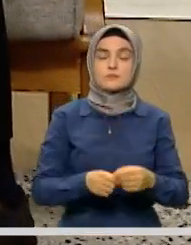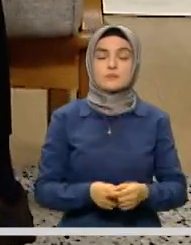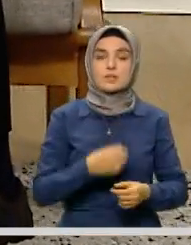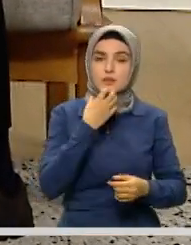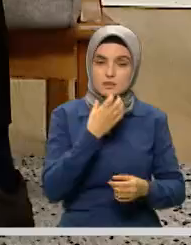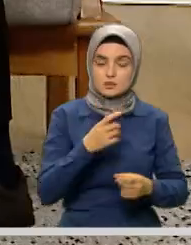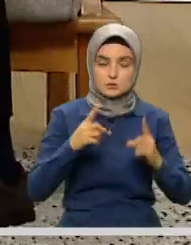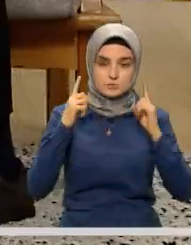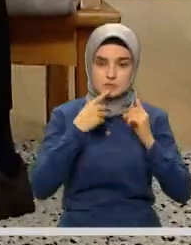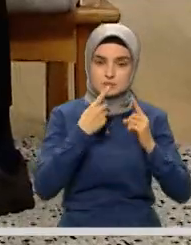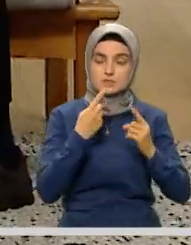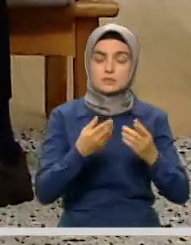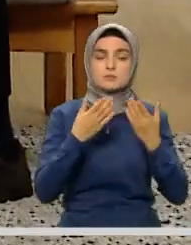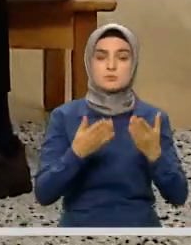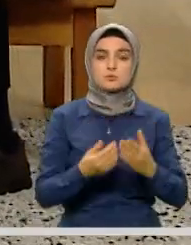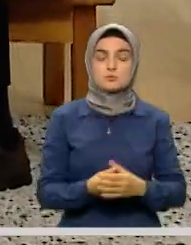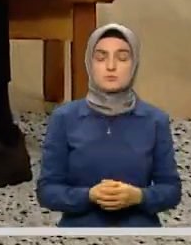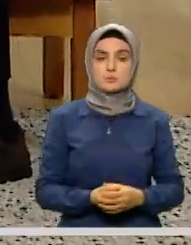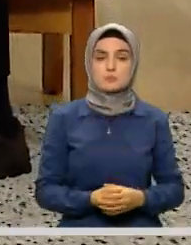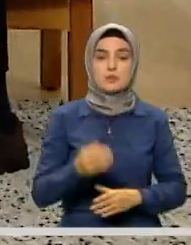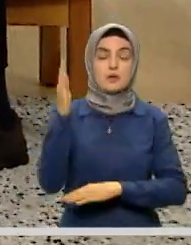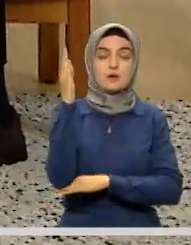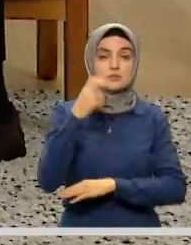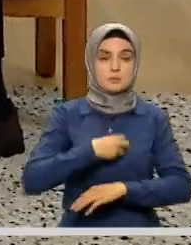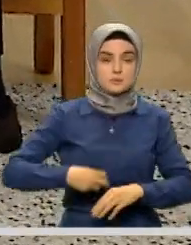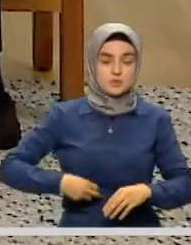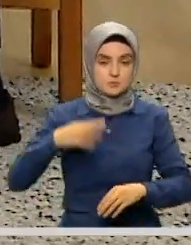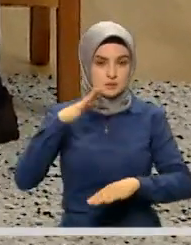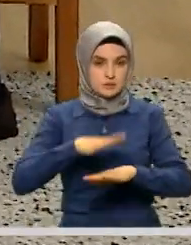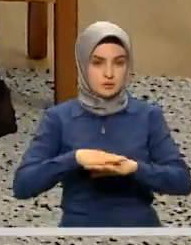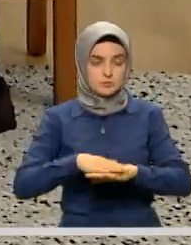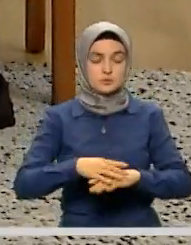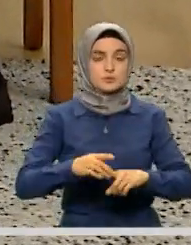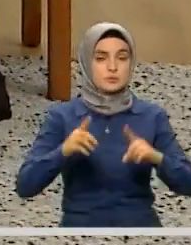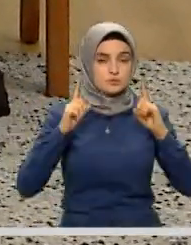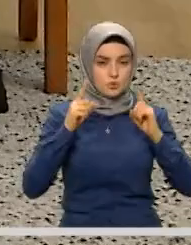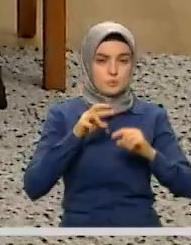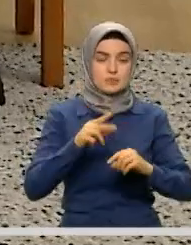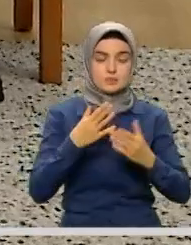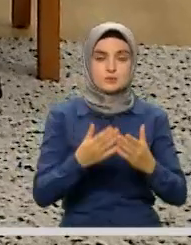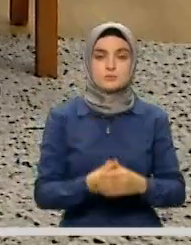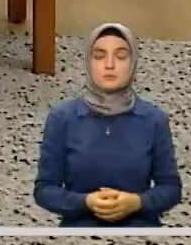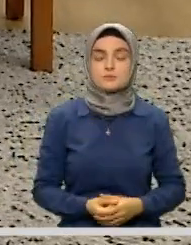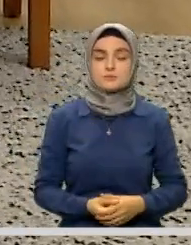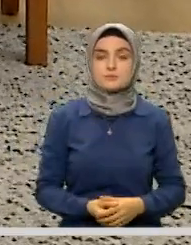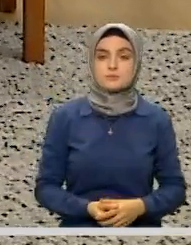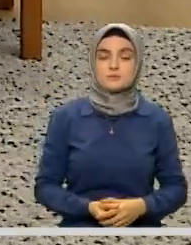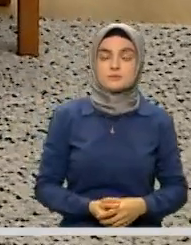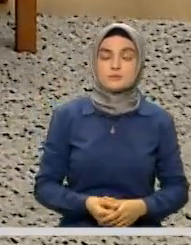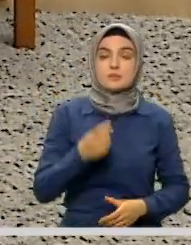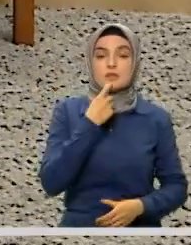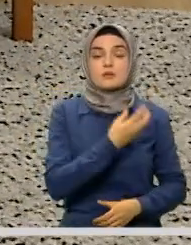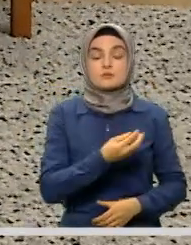ki, yani burada işte Hazreti Adem'in yaptığı tevbe gibi rivayetlere göre yıllarca